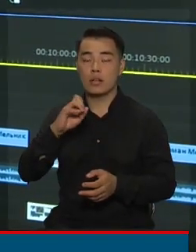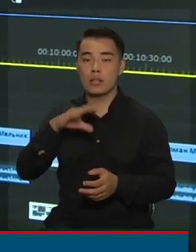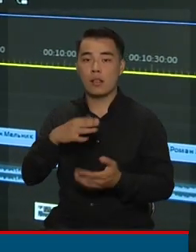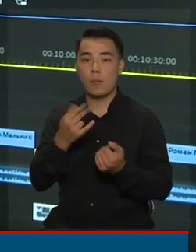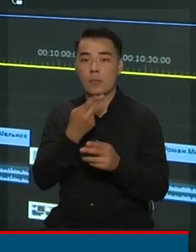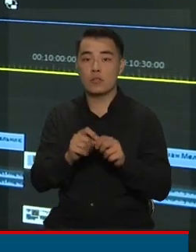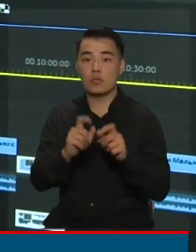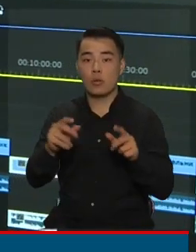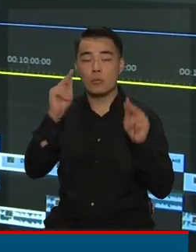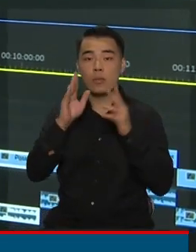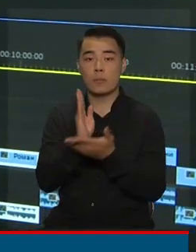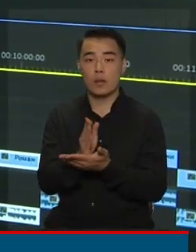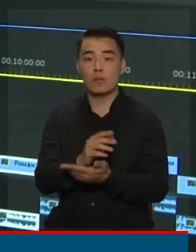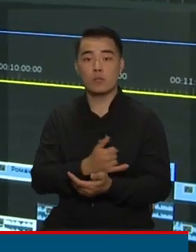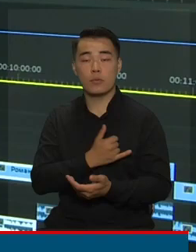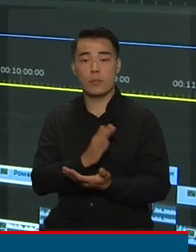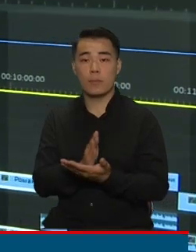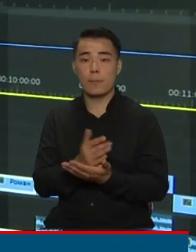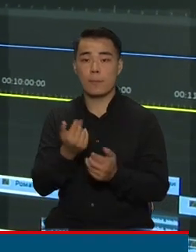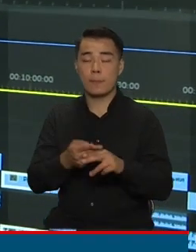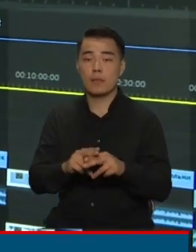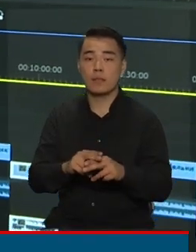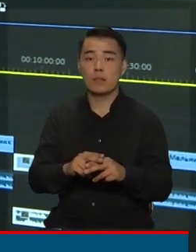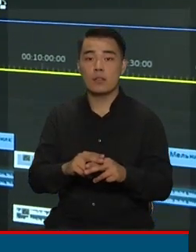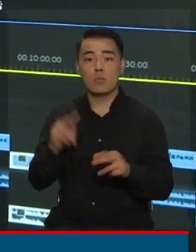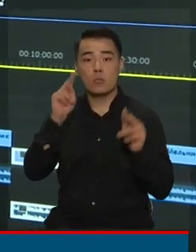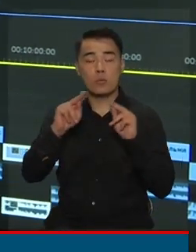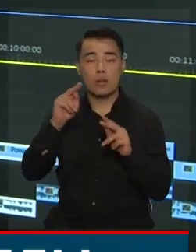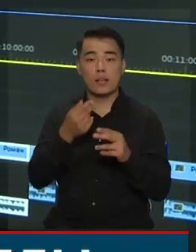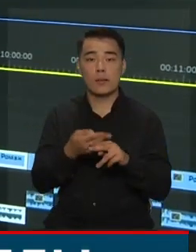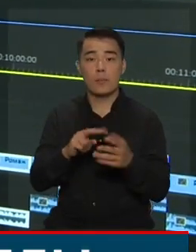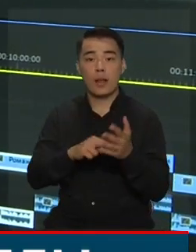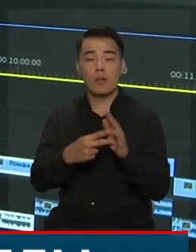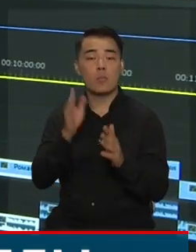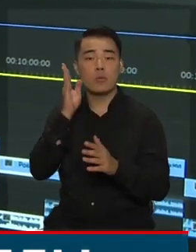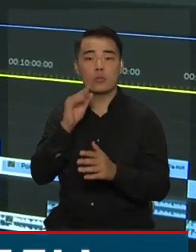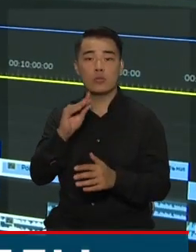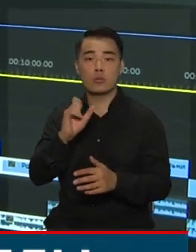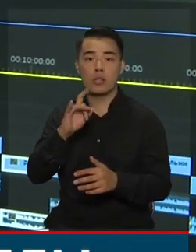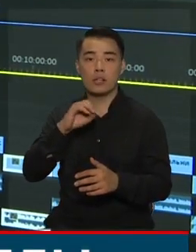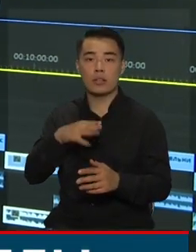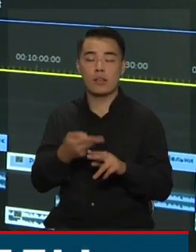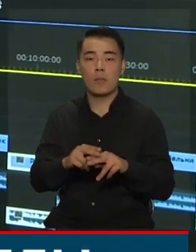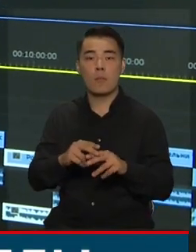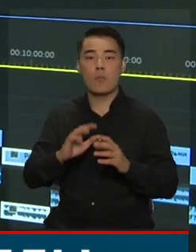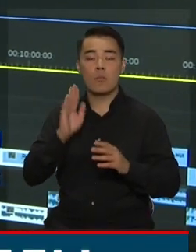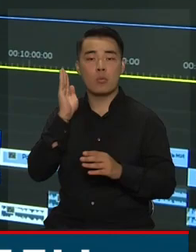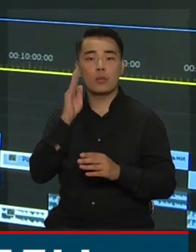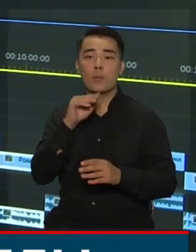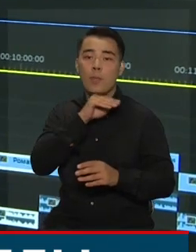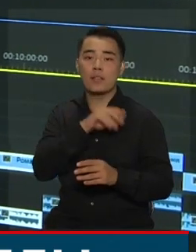editing сабағын өткізем. Бұл сабақтың мақсаты негізінде болашақ журналистерді әмбебап маман қылдыру,